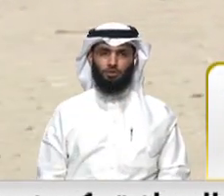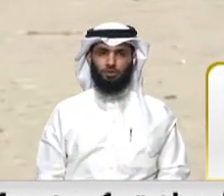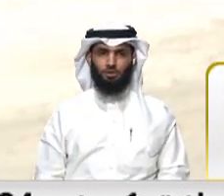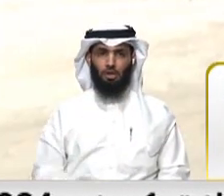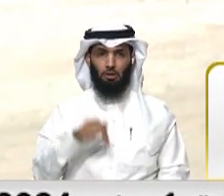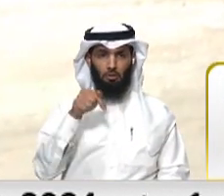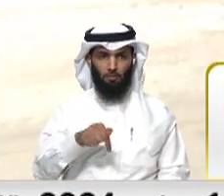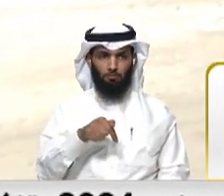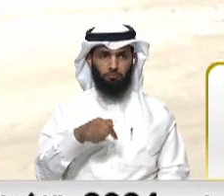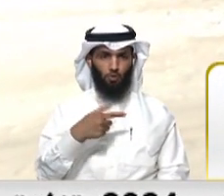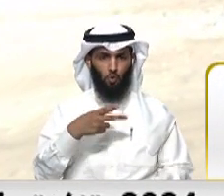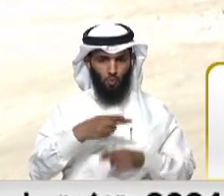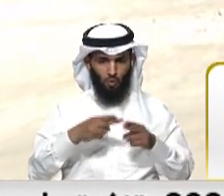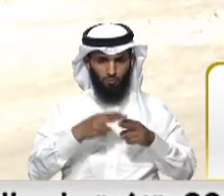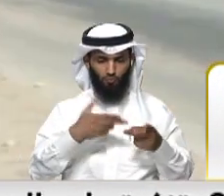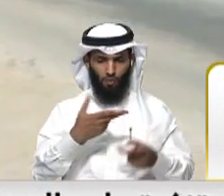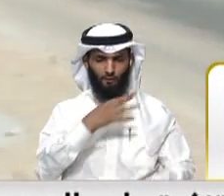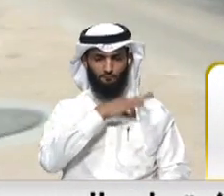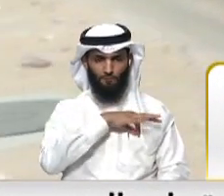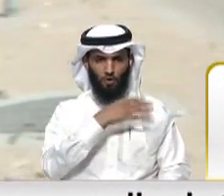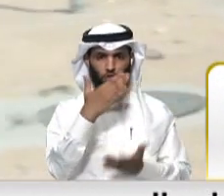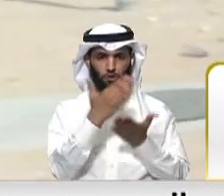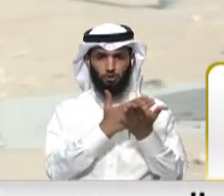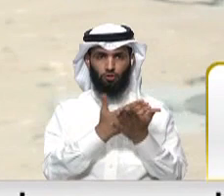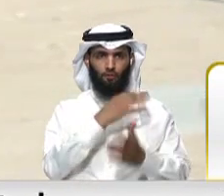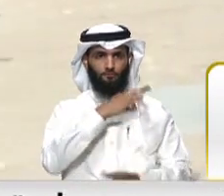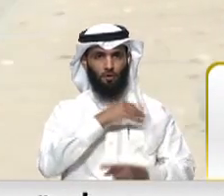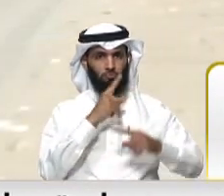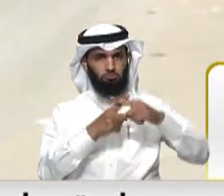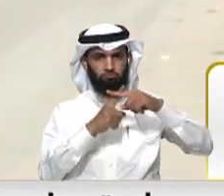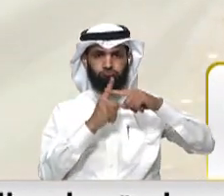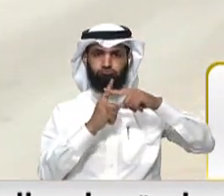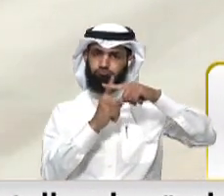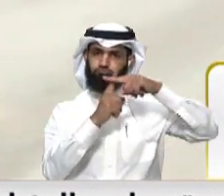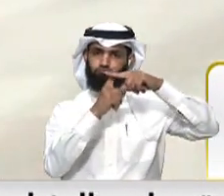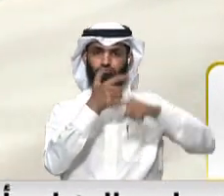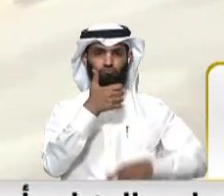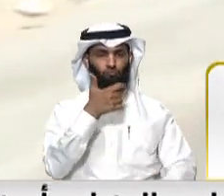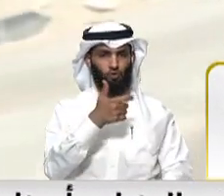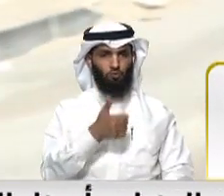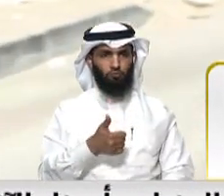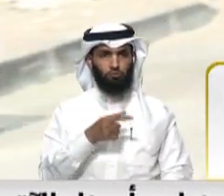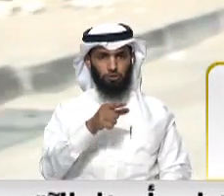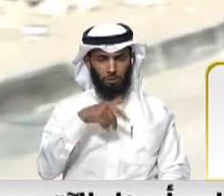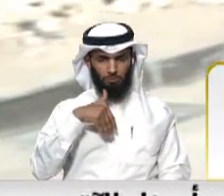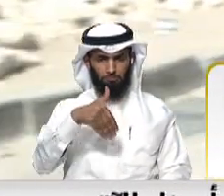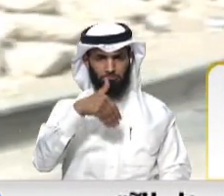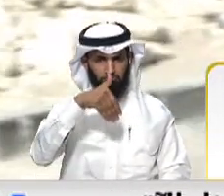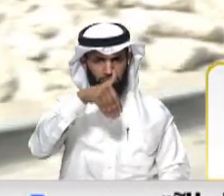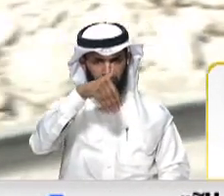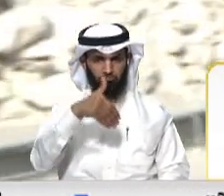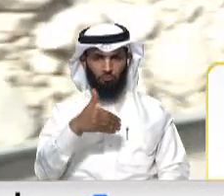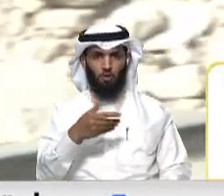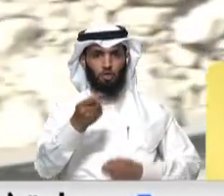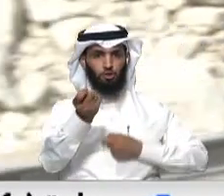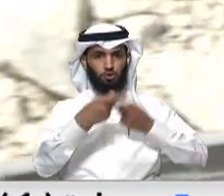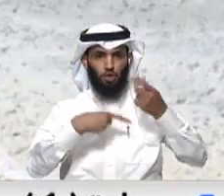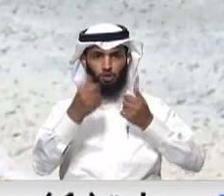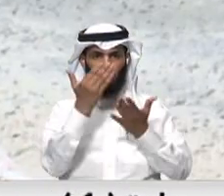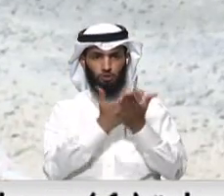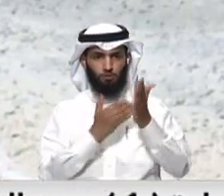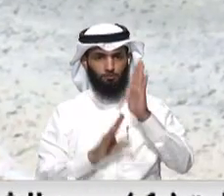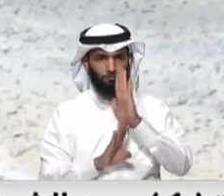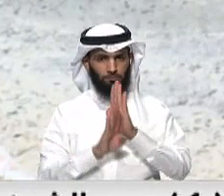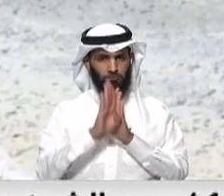يمتلك مقومات اقتصاديه ايجابيه ستساهم في تعزيز النشاط خلال المرحله المقبله من تداولات